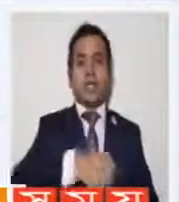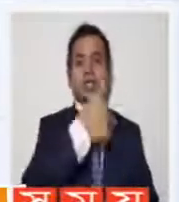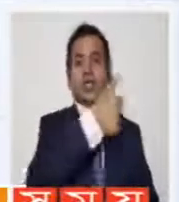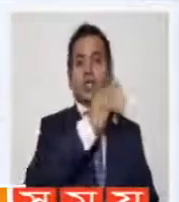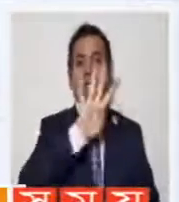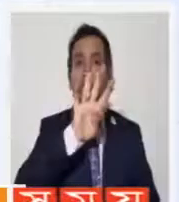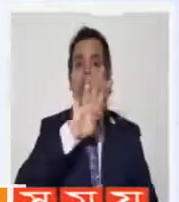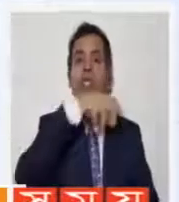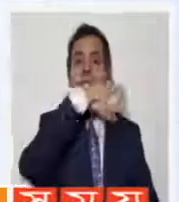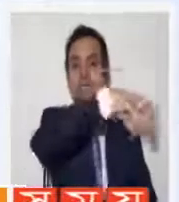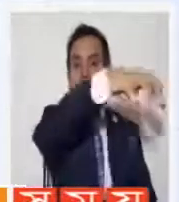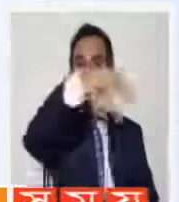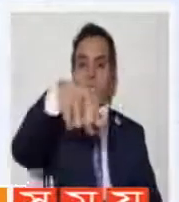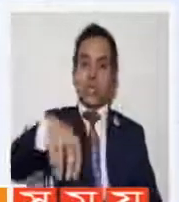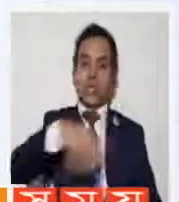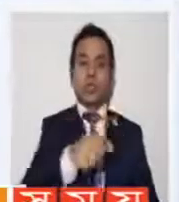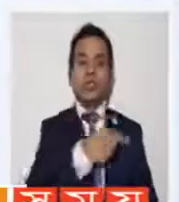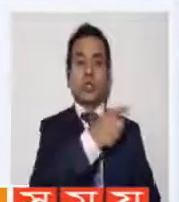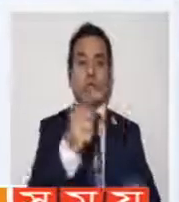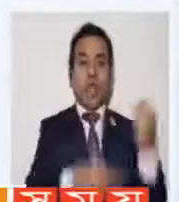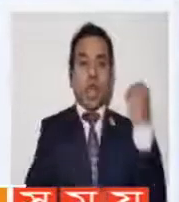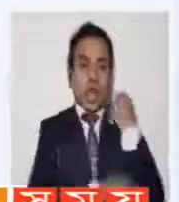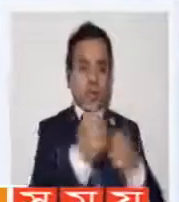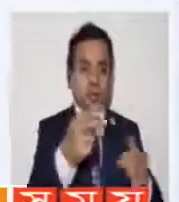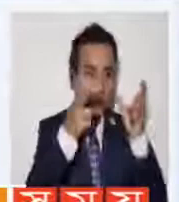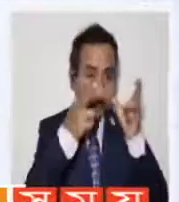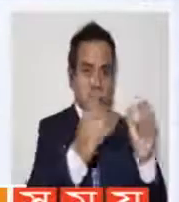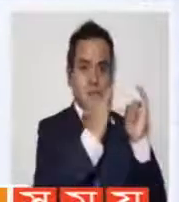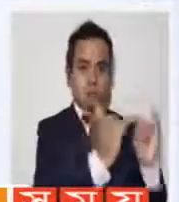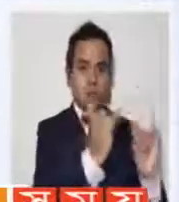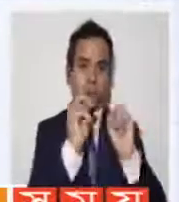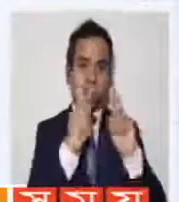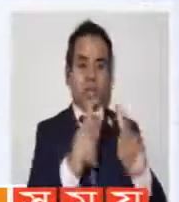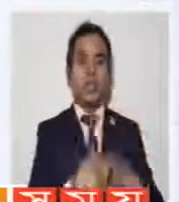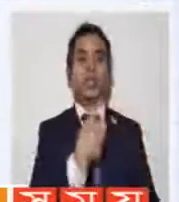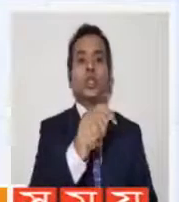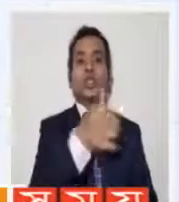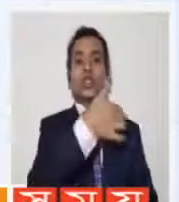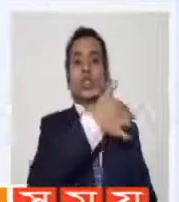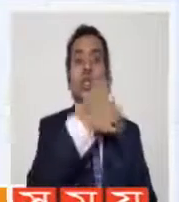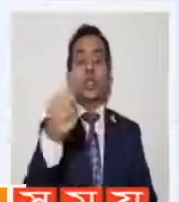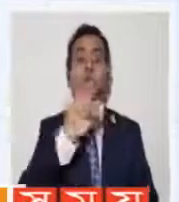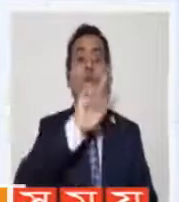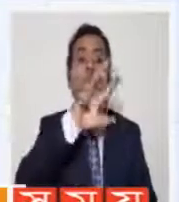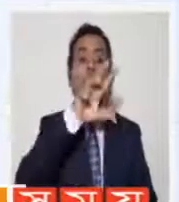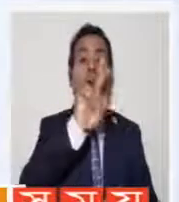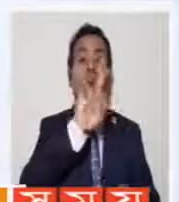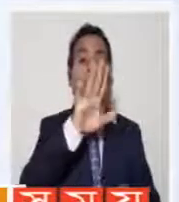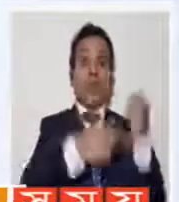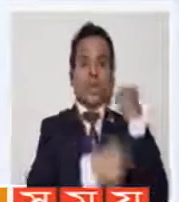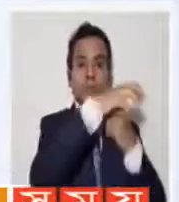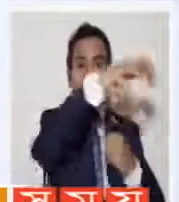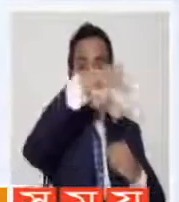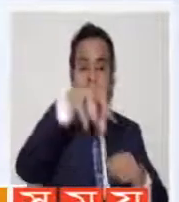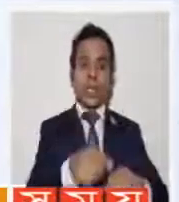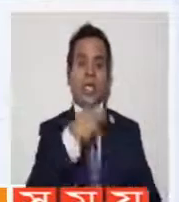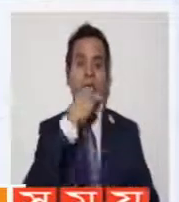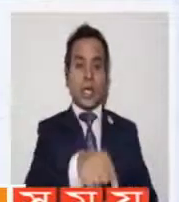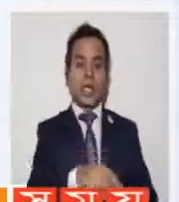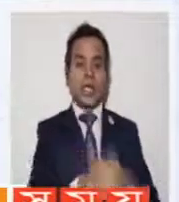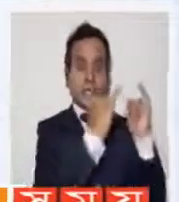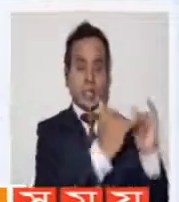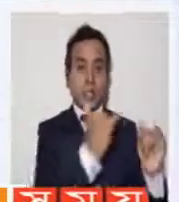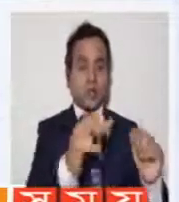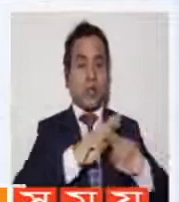৩৯১৪৬জন। এগুলি প্রাতিষ্ঠানিক এবং হোম কোয়ারেন্টাইন। আমাদের সারা দেশে ৬৪ জেলার সকল উপজেলা এবং জেলা পর্যায়ের